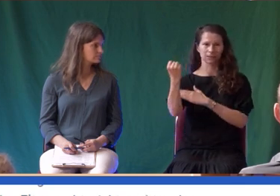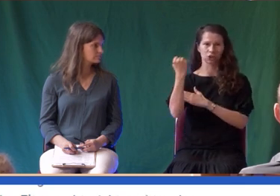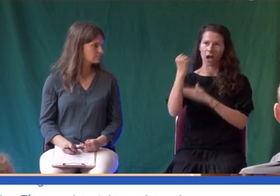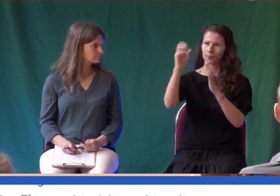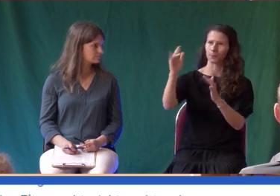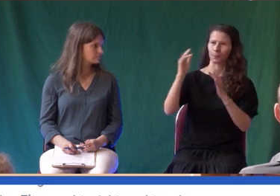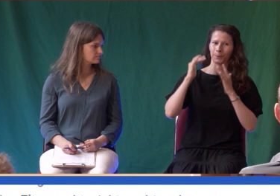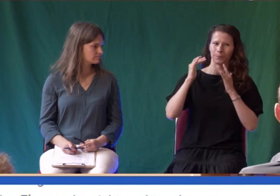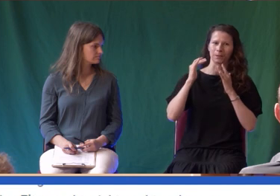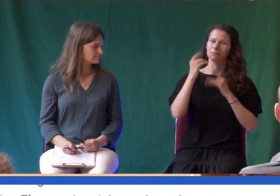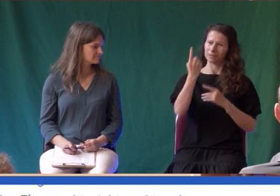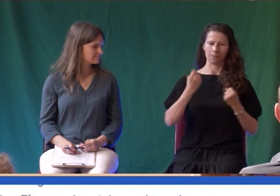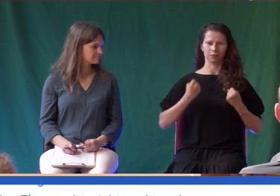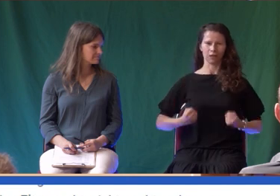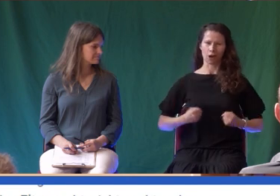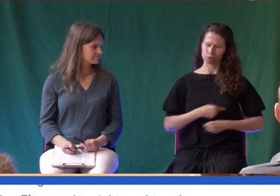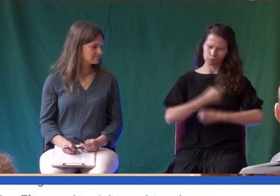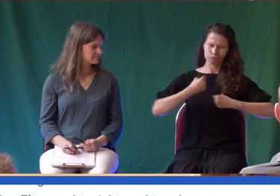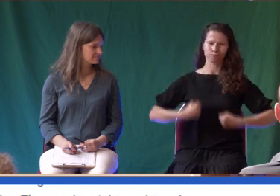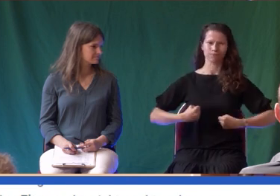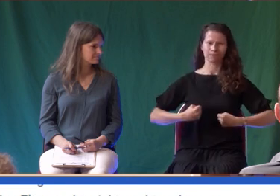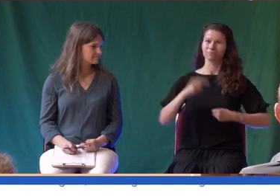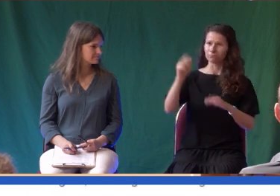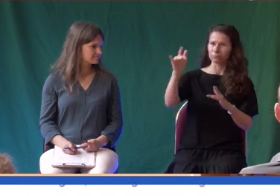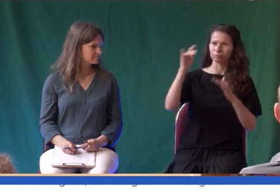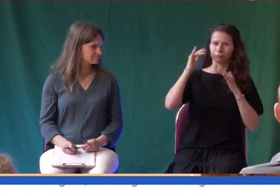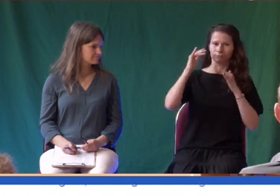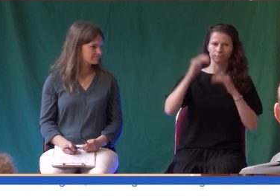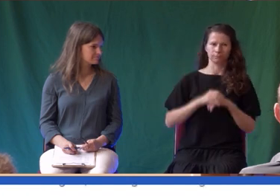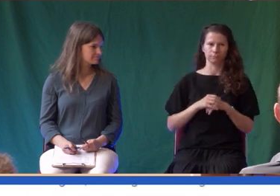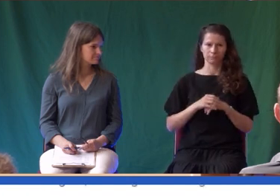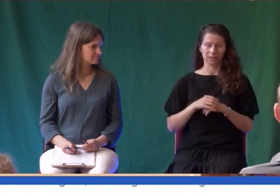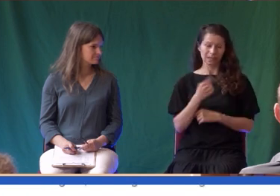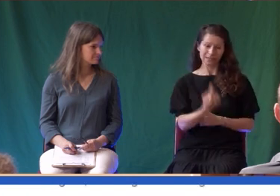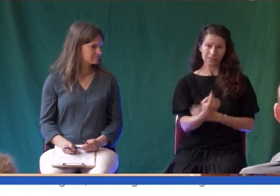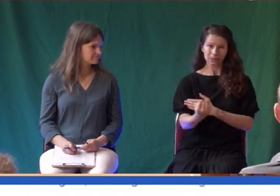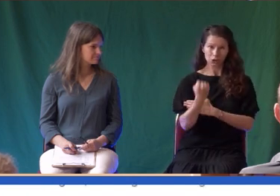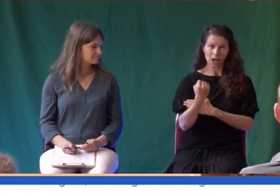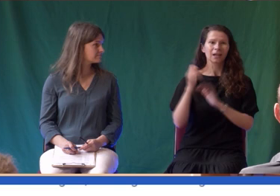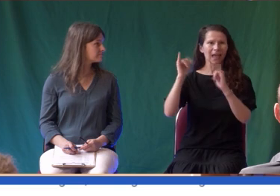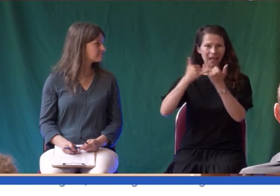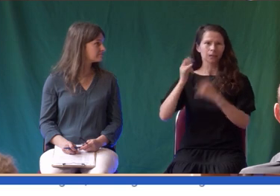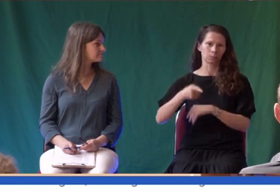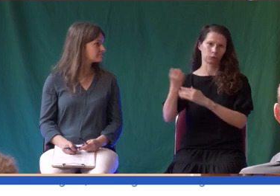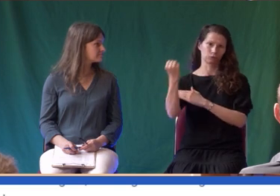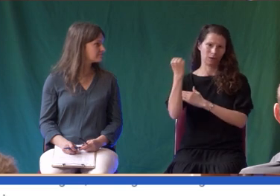dürfen um stark sein zu können brauchen Kinder starke Eltern